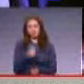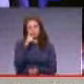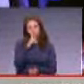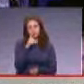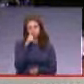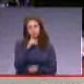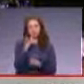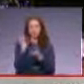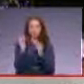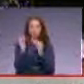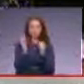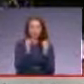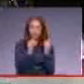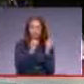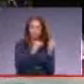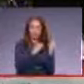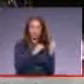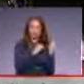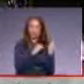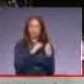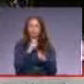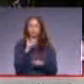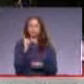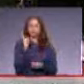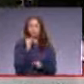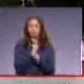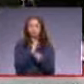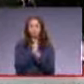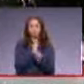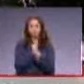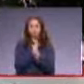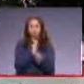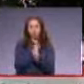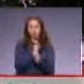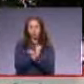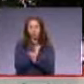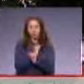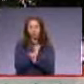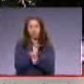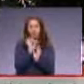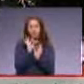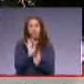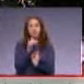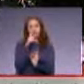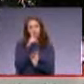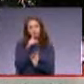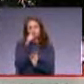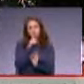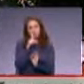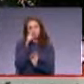كتير؟ طبعا. الشغلانه دي اذا ما كانش الواحد يستحمل فيها